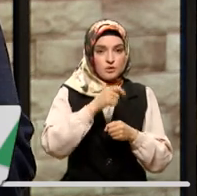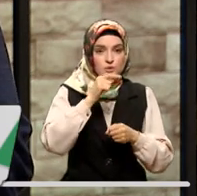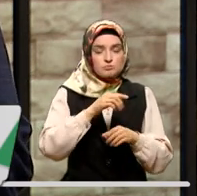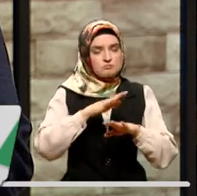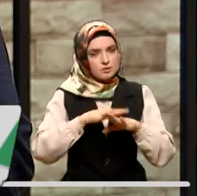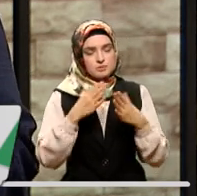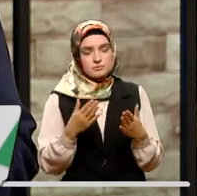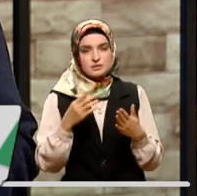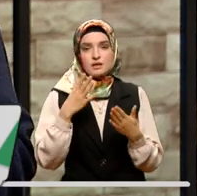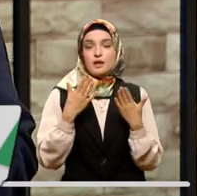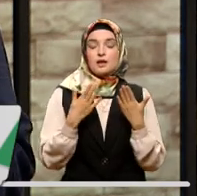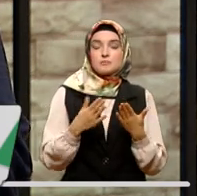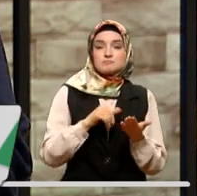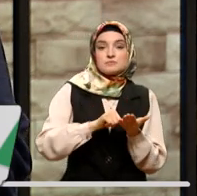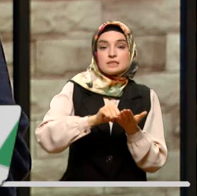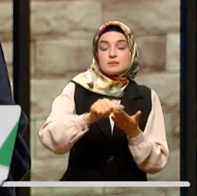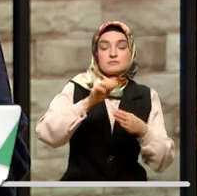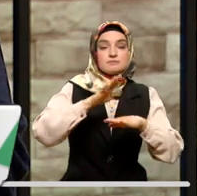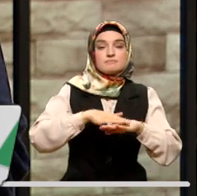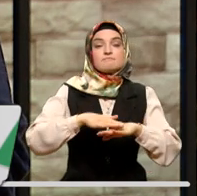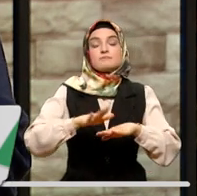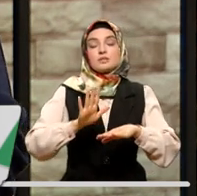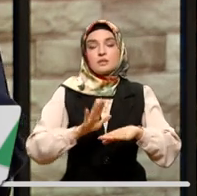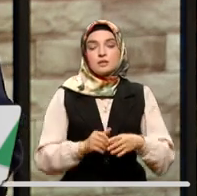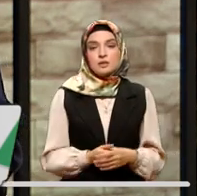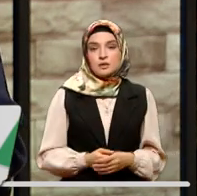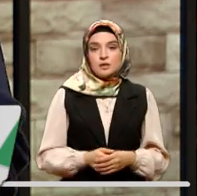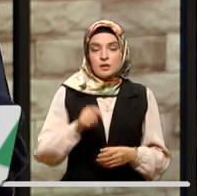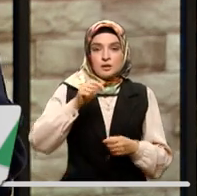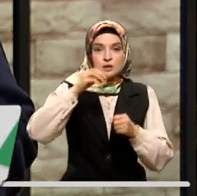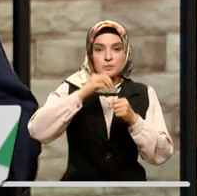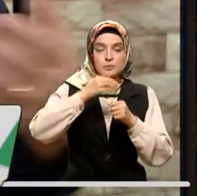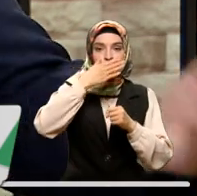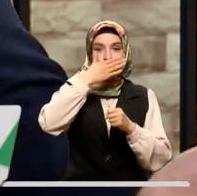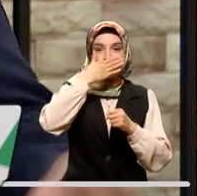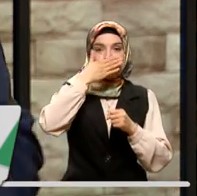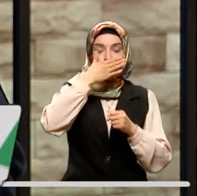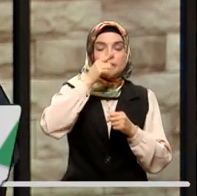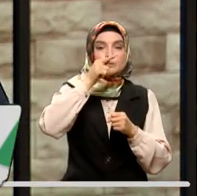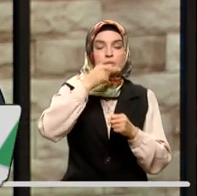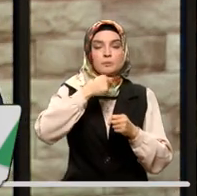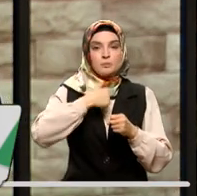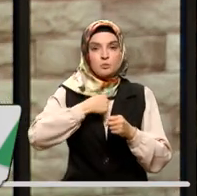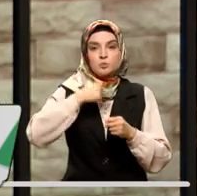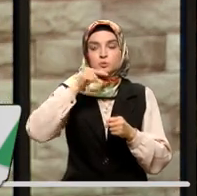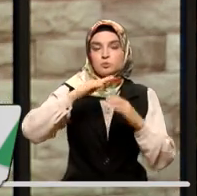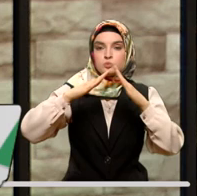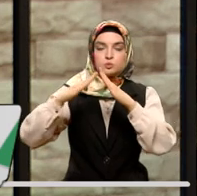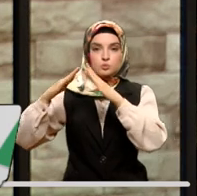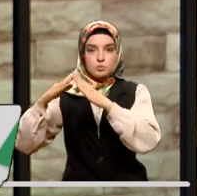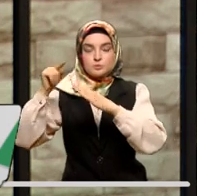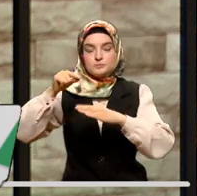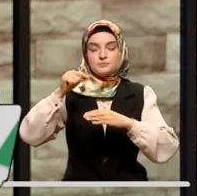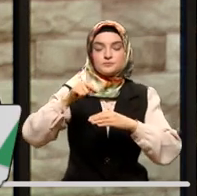iki tanesini yapabilir ama hepsini yapabilecek güçte olmayabilir. Onun için seni, beni, komşuyu, onu bu hayra vesile